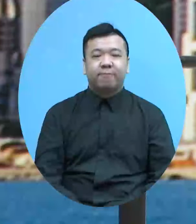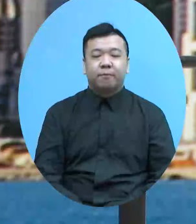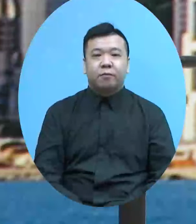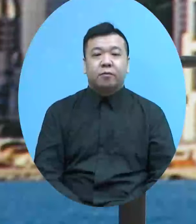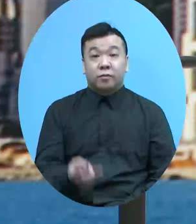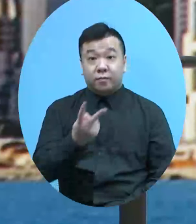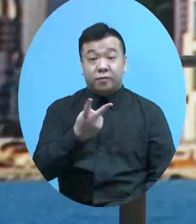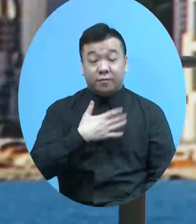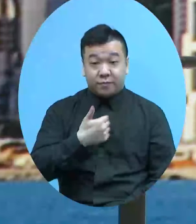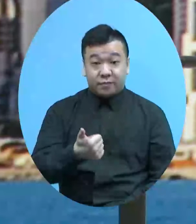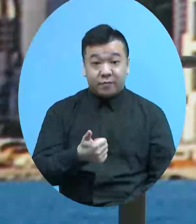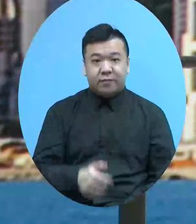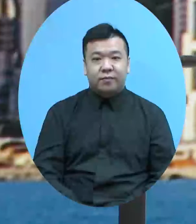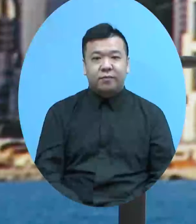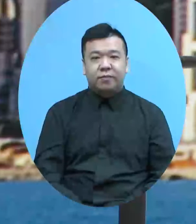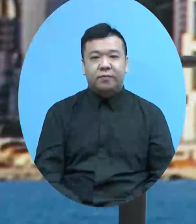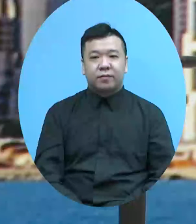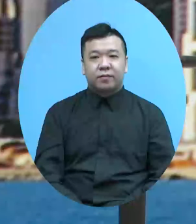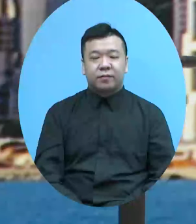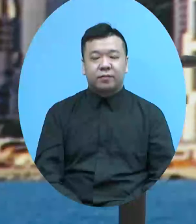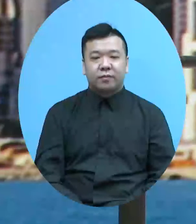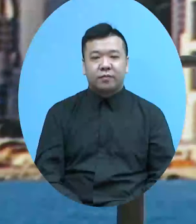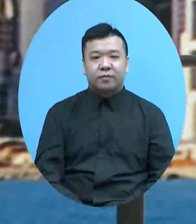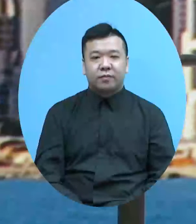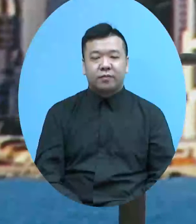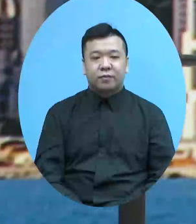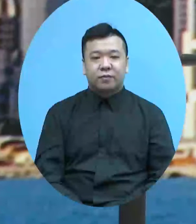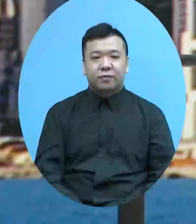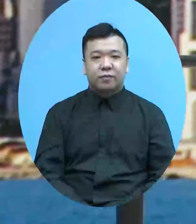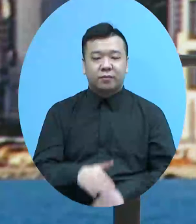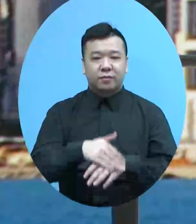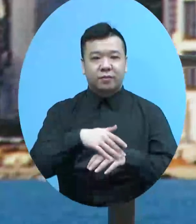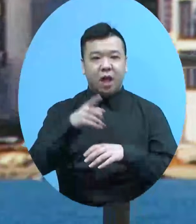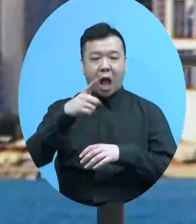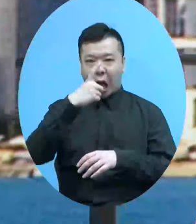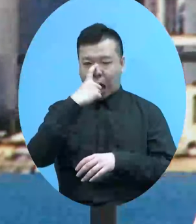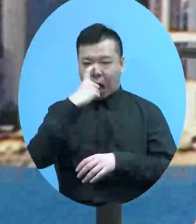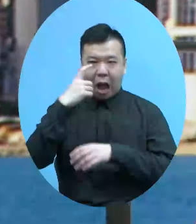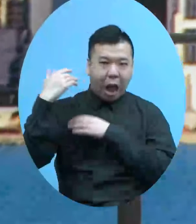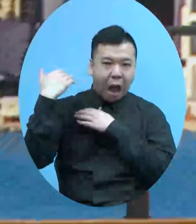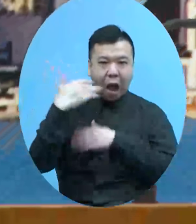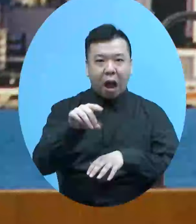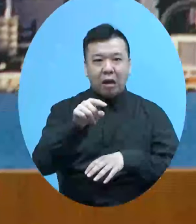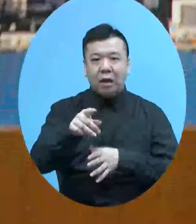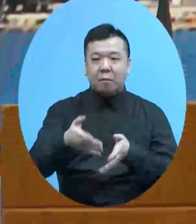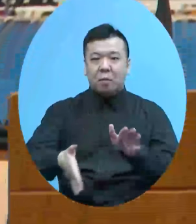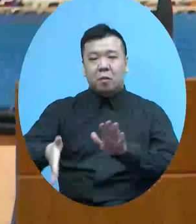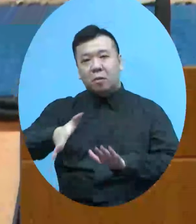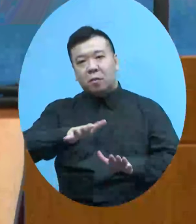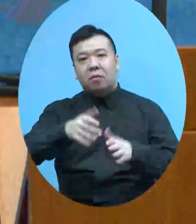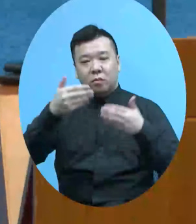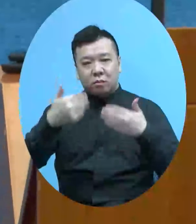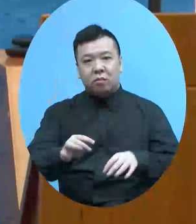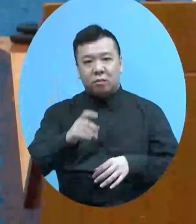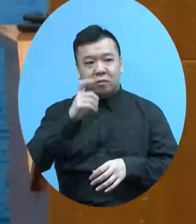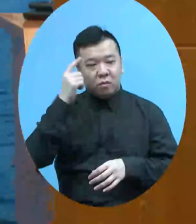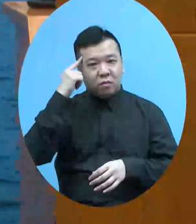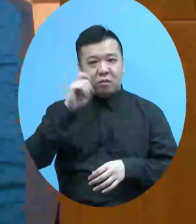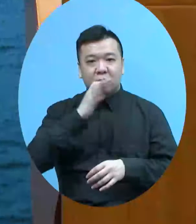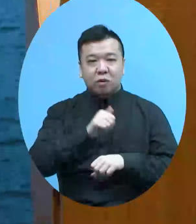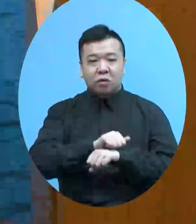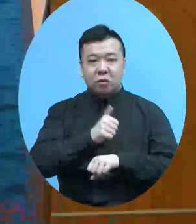兩位你好明報許方文想請教一下剛才說過那些蔬菜在英國運過來即是包裝了但是想問